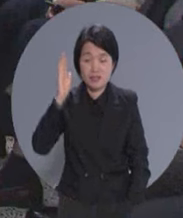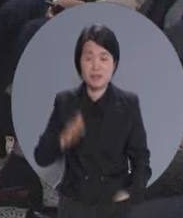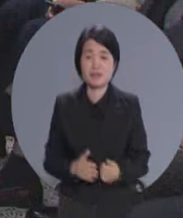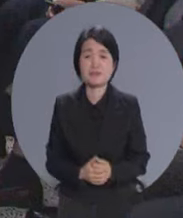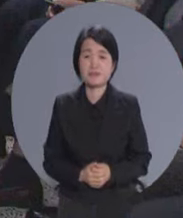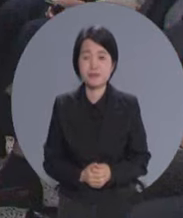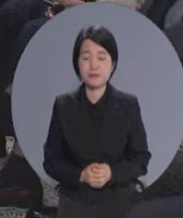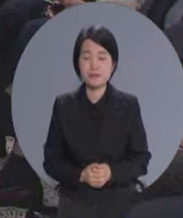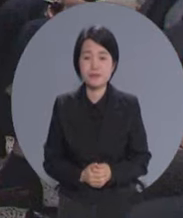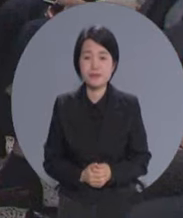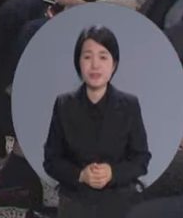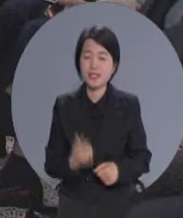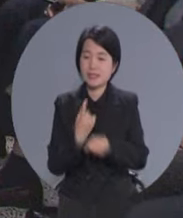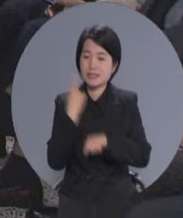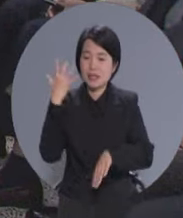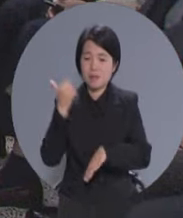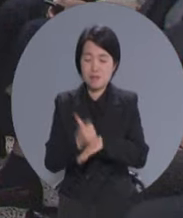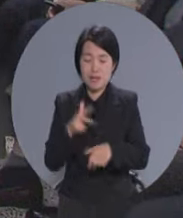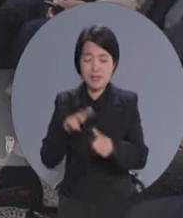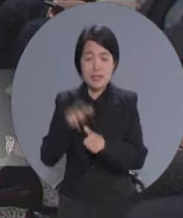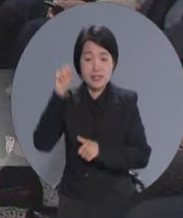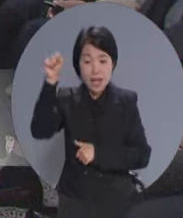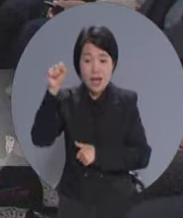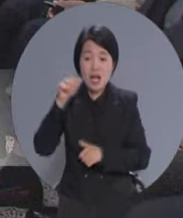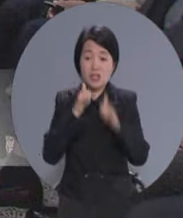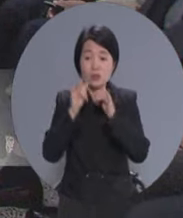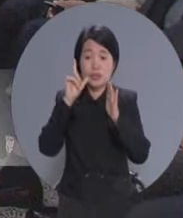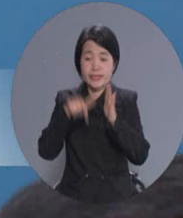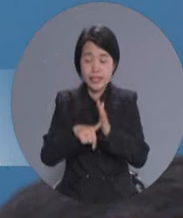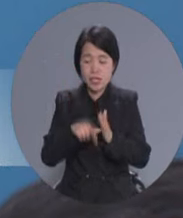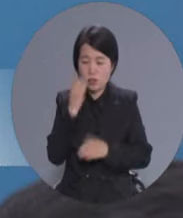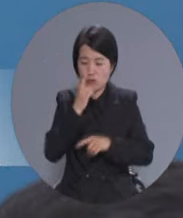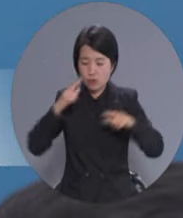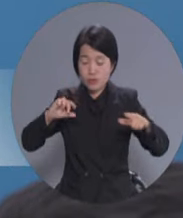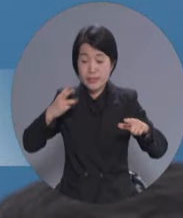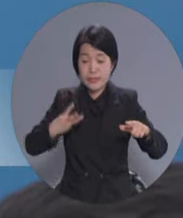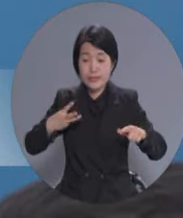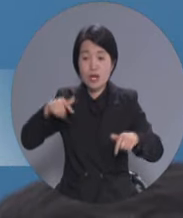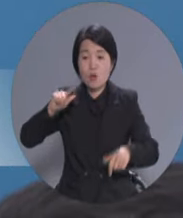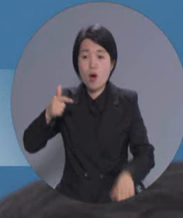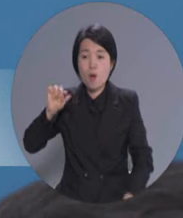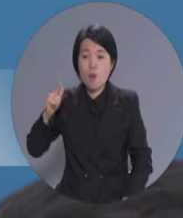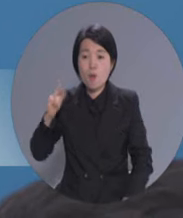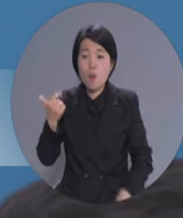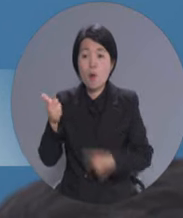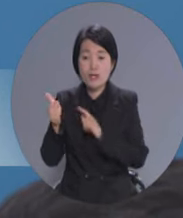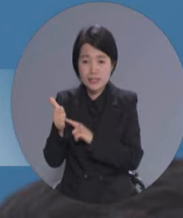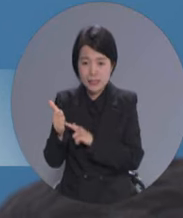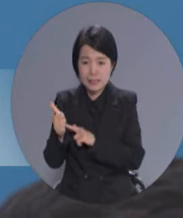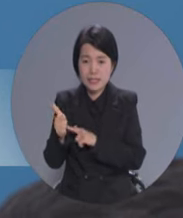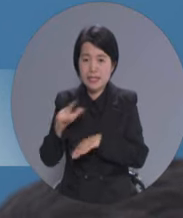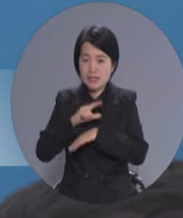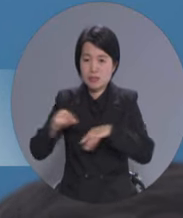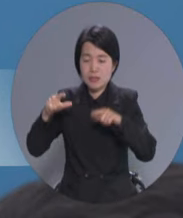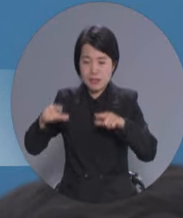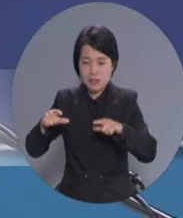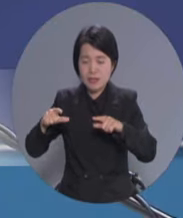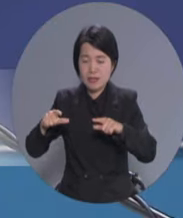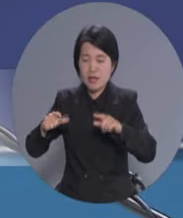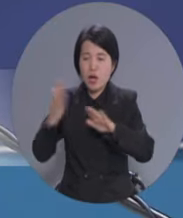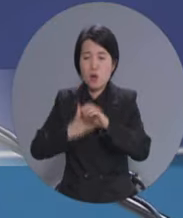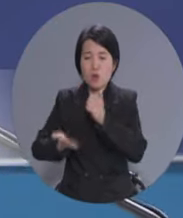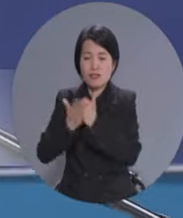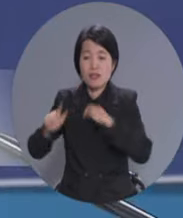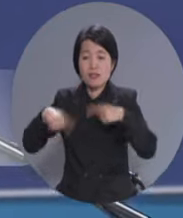기자입니다 지난해말 총선출마 기자회견 자리에서 여수을 봉 후보는 지방의원 시민 공천제를